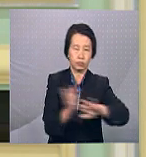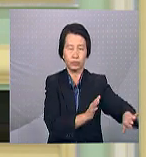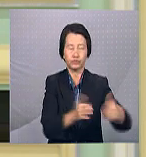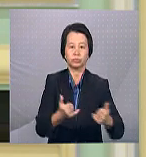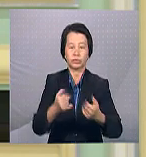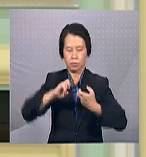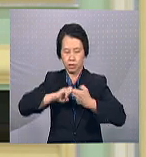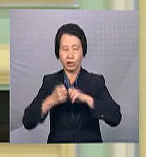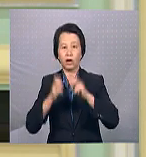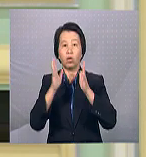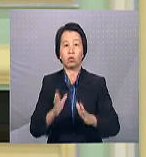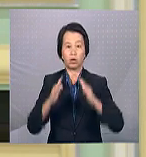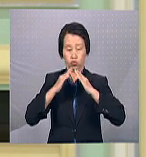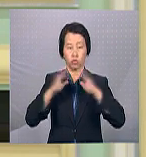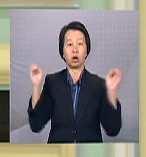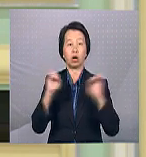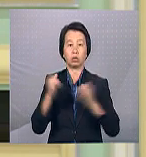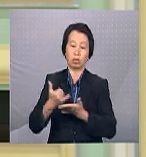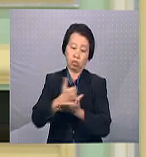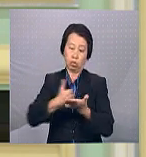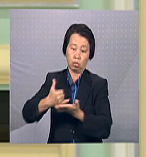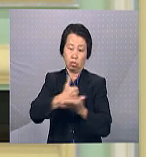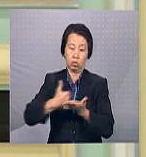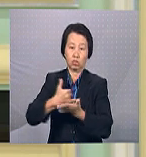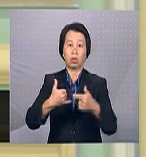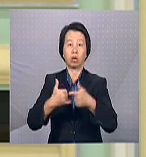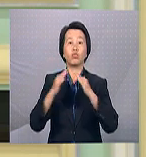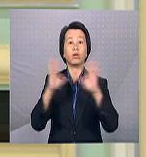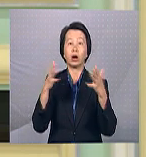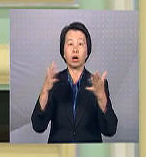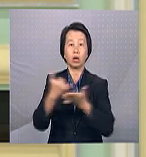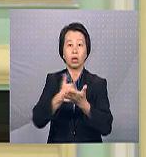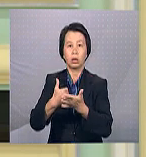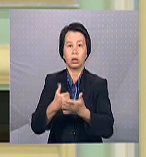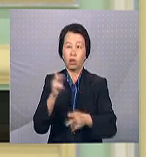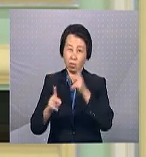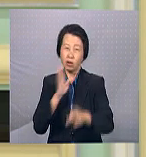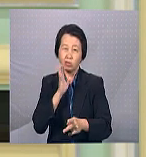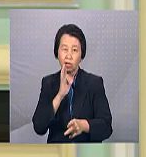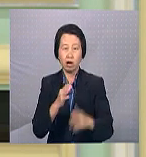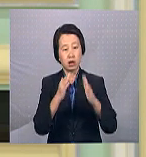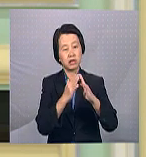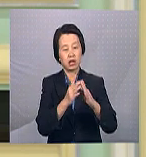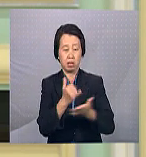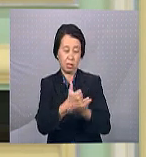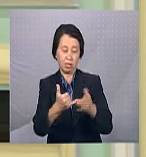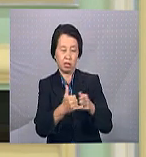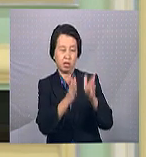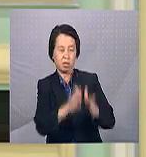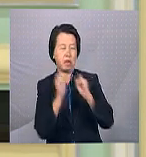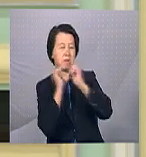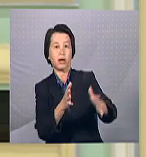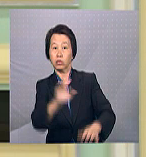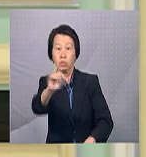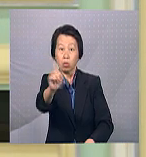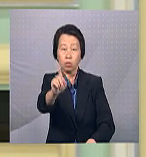menganggap bahawa gelandangan masih terbiar di Kuala Lumpur ini. Suka saya nyatakan bahawa pihak di BKL